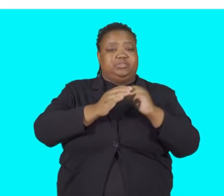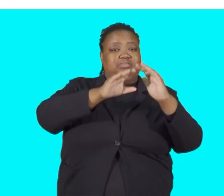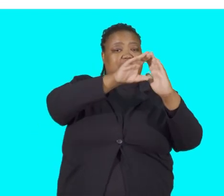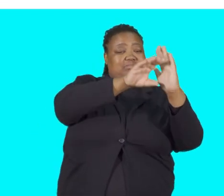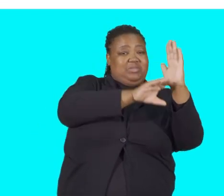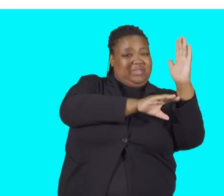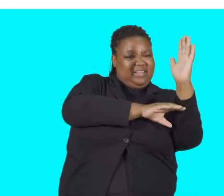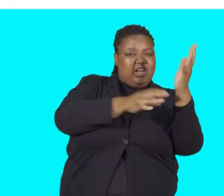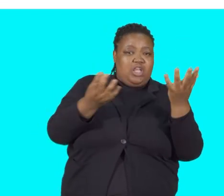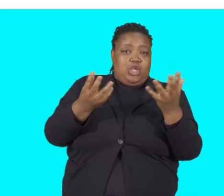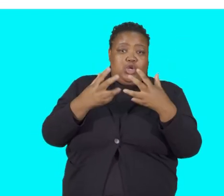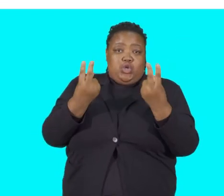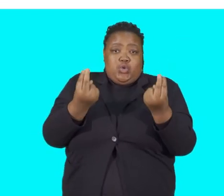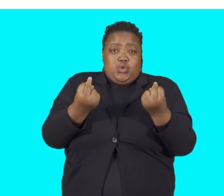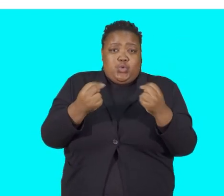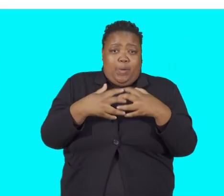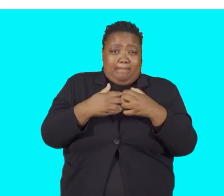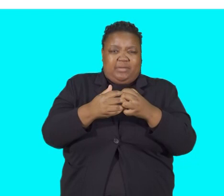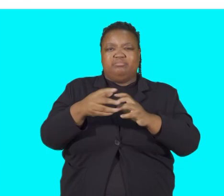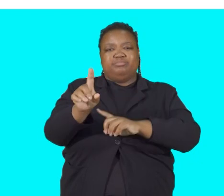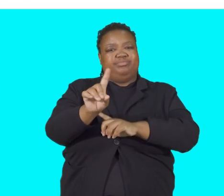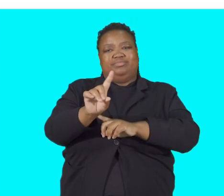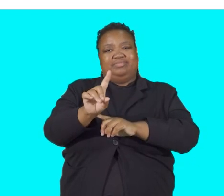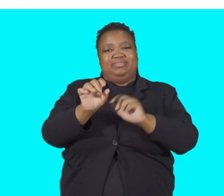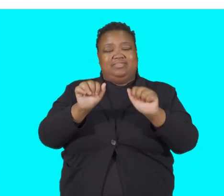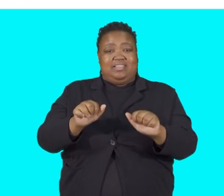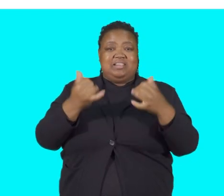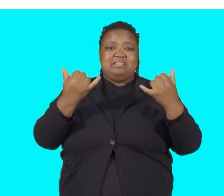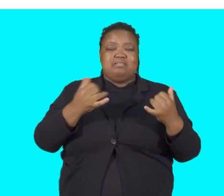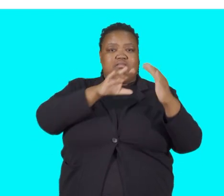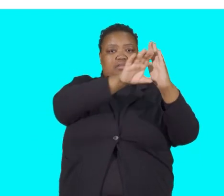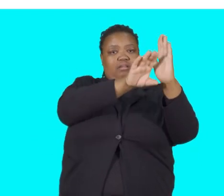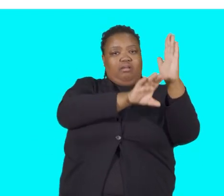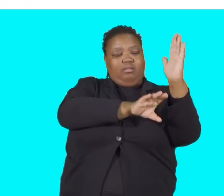eyile ngentsha ngokutsha. Le curriculum ke sithetha ngayo